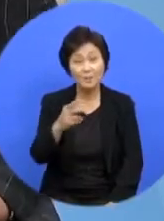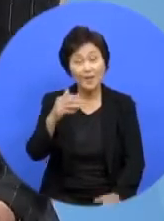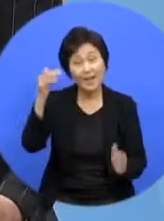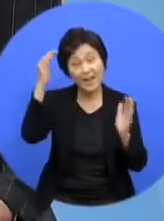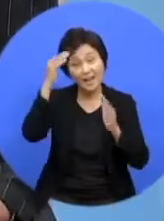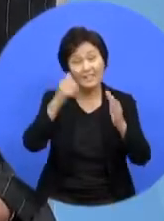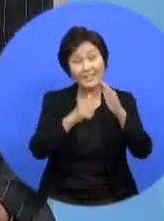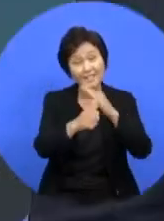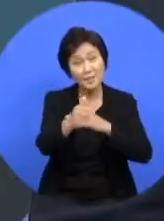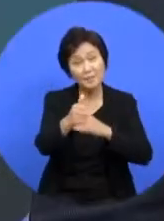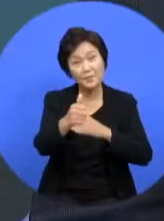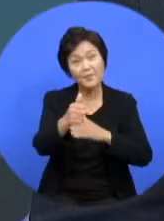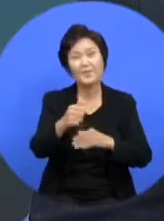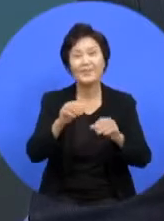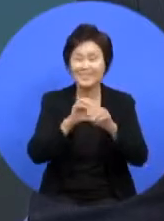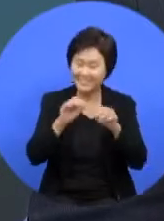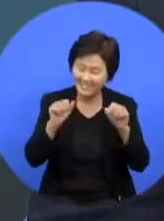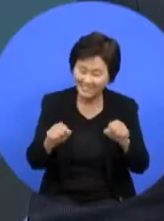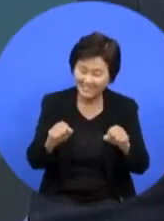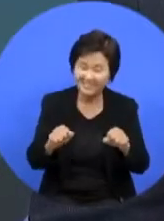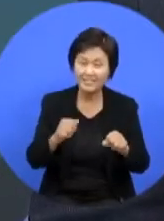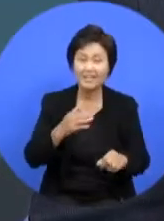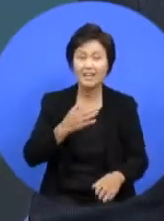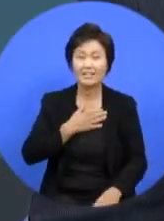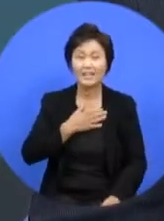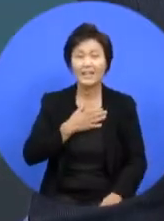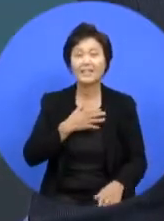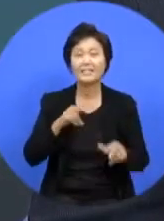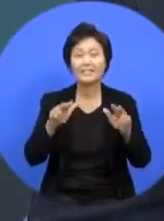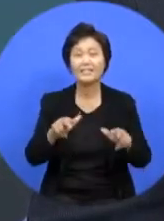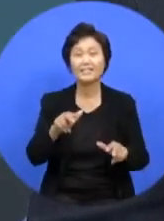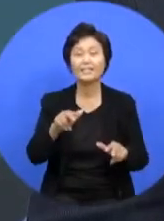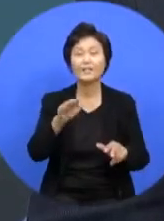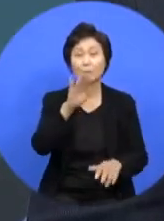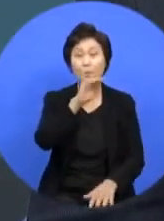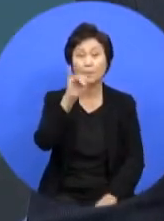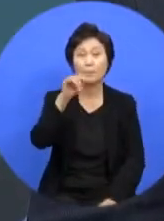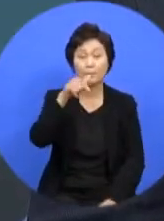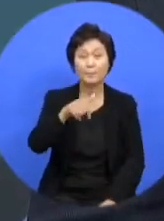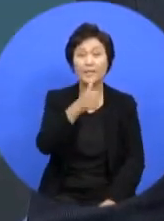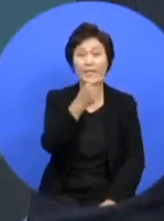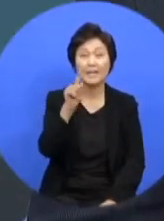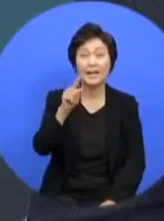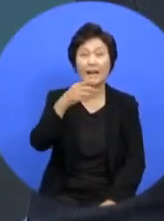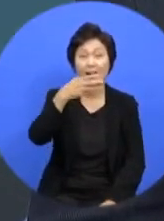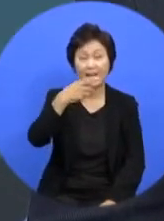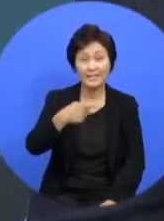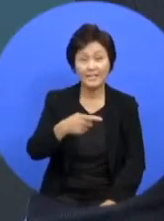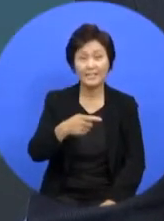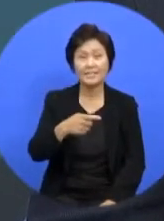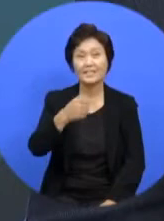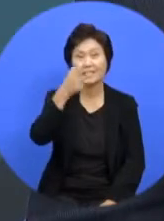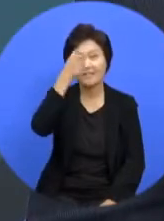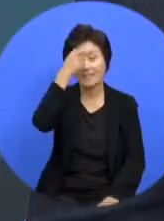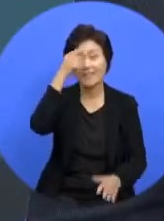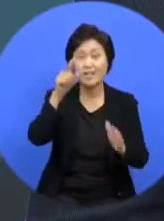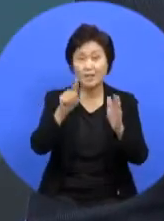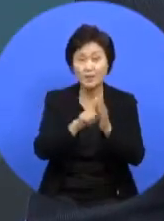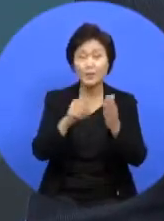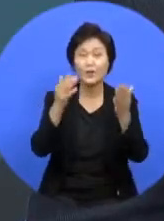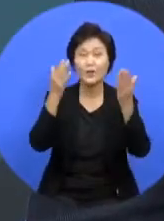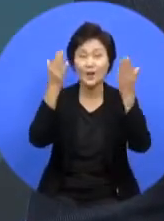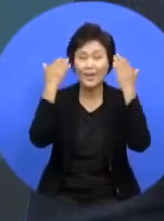대표. 네. 네, 안녕하세요. 네. 저는 지금 현재 Big Heart Christian School에 재학 중이고 10학년 이제